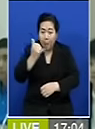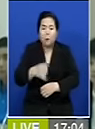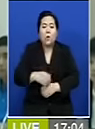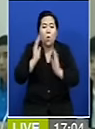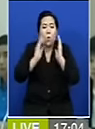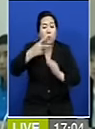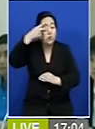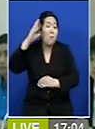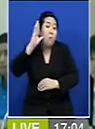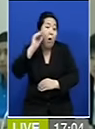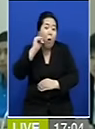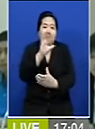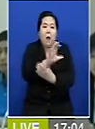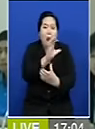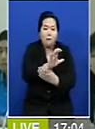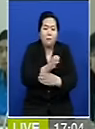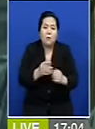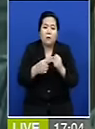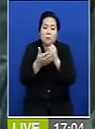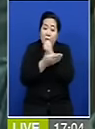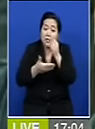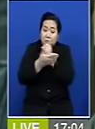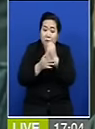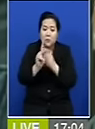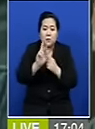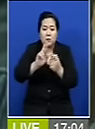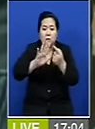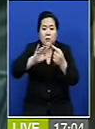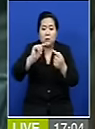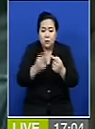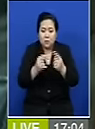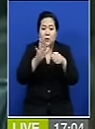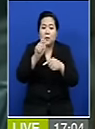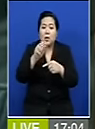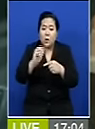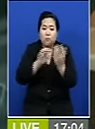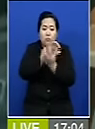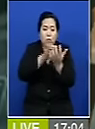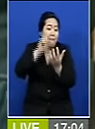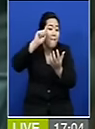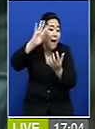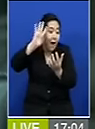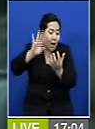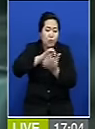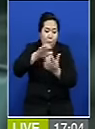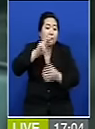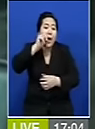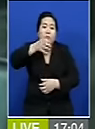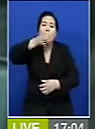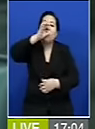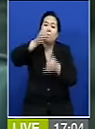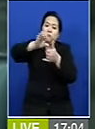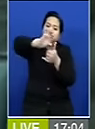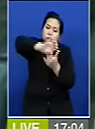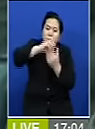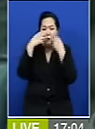8ขวบดื่มน้ำกระท่อมผสมยาบ้าแล้วข่มขืนจนเสียชีวิตในพื้นที่ตำบลหนองตรุดอำเภอเมืองตรังนะคะ